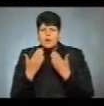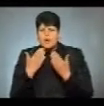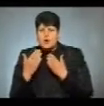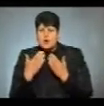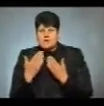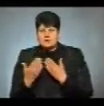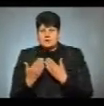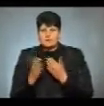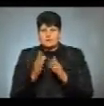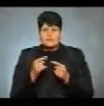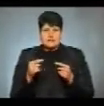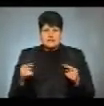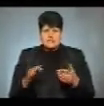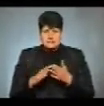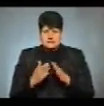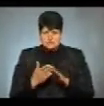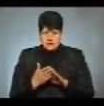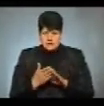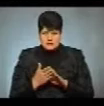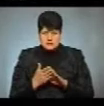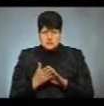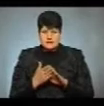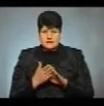ну, бувають різні ситуації. І